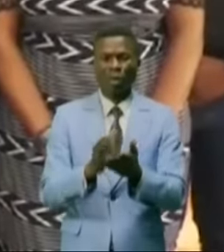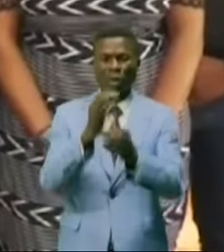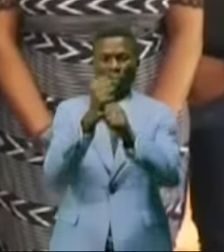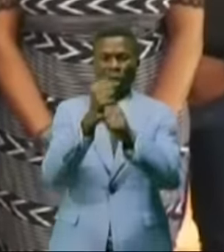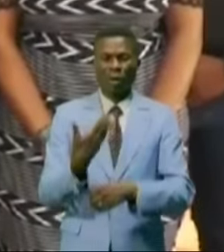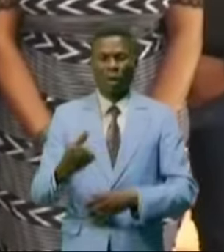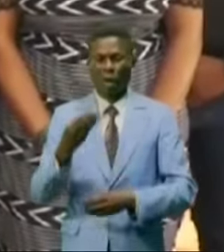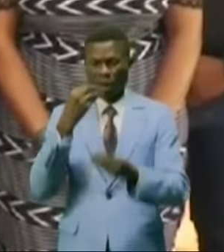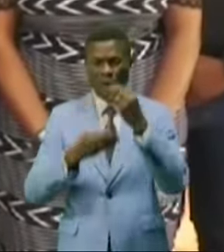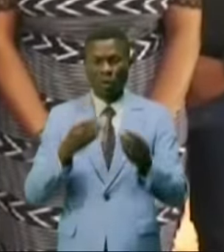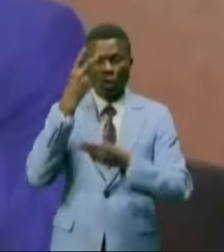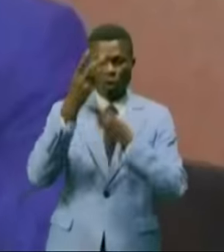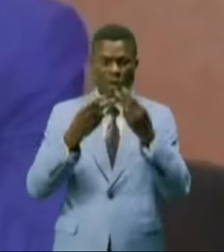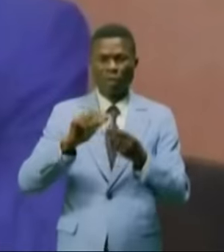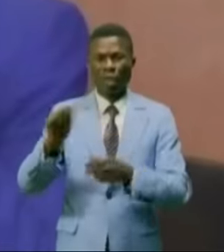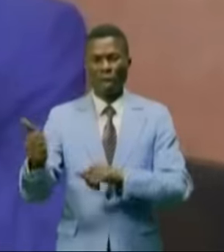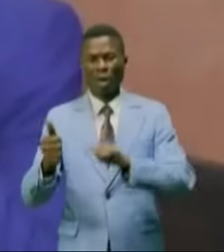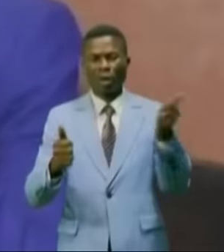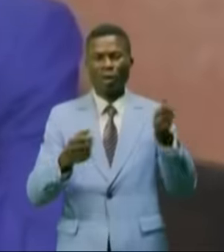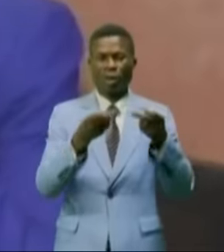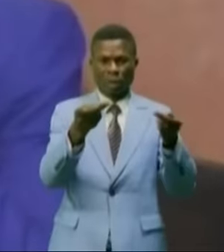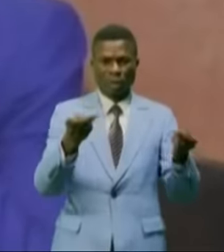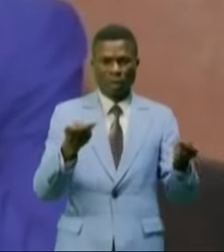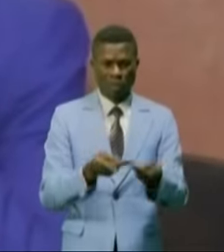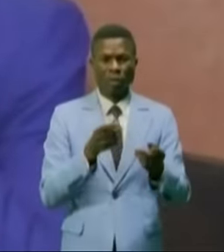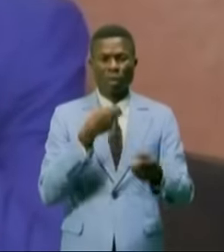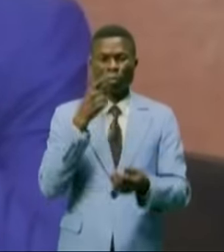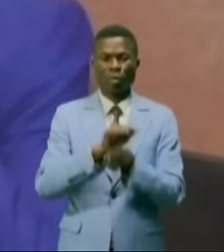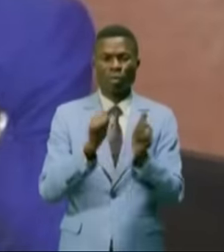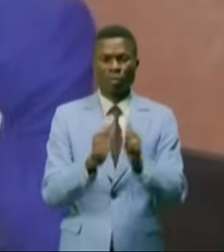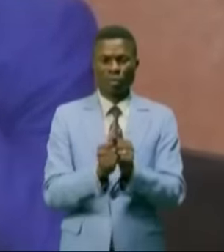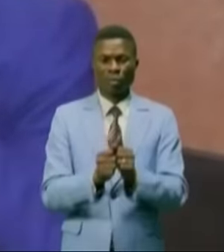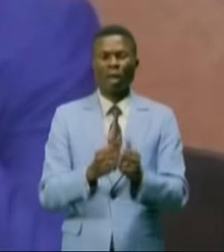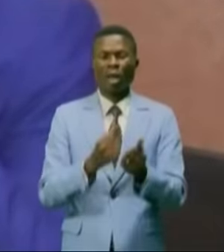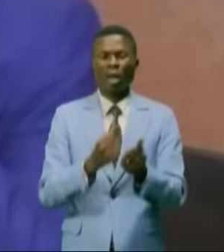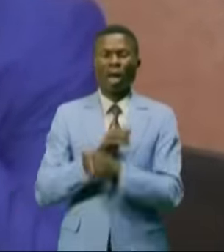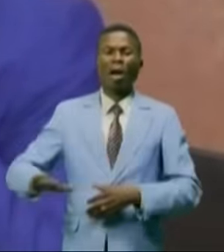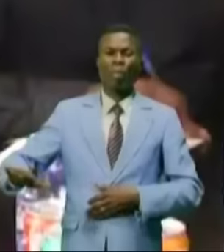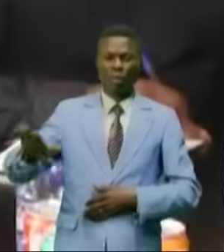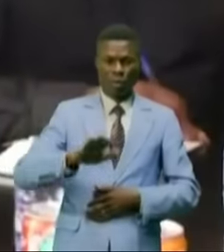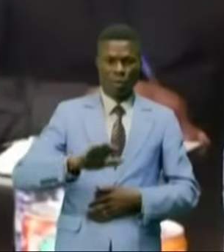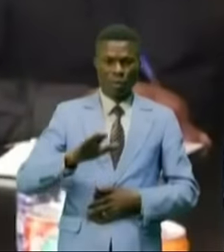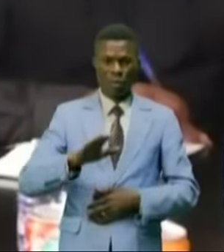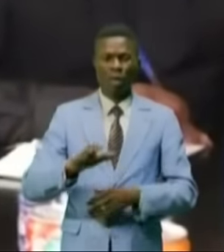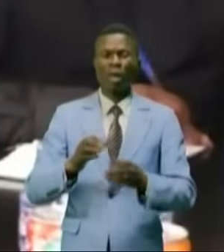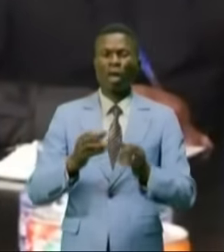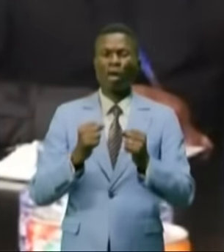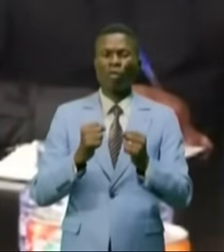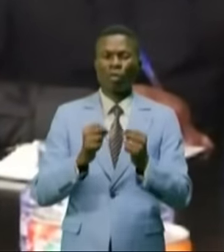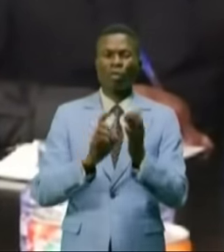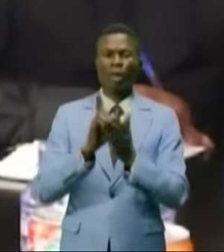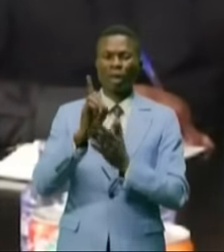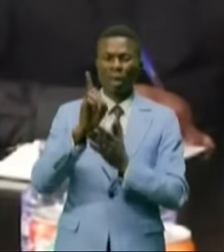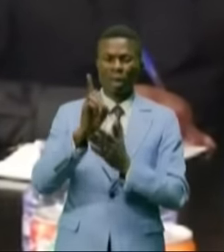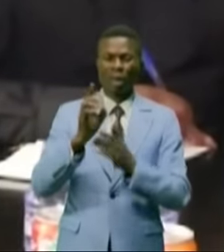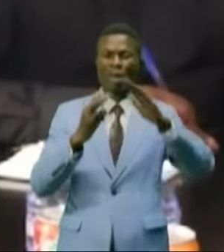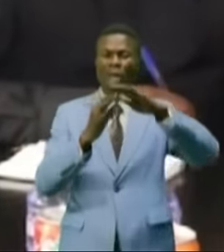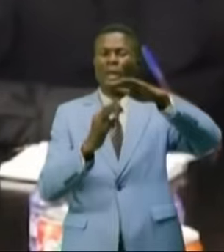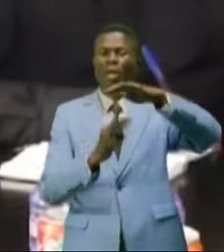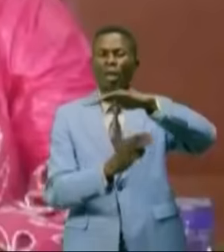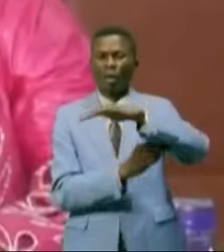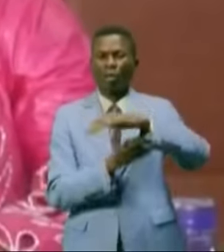faire l'itinérance d'un coin à l'autre. Abordant la question sur le civisme routier, gage de la durée des routes et des ponts,